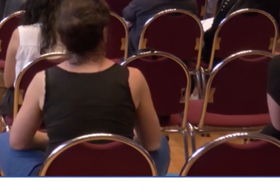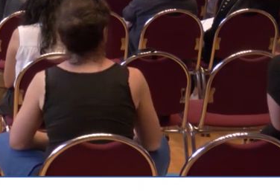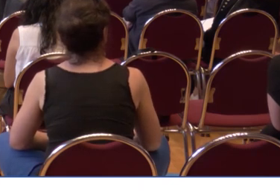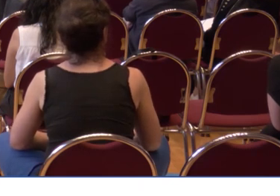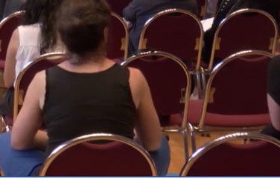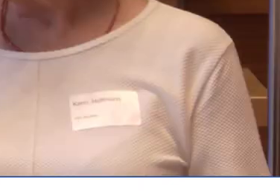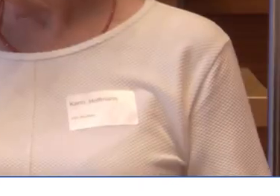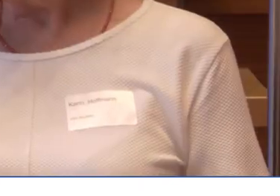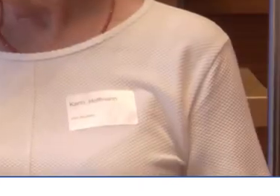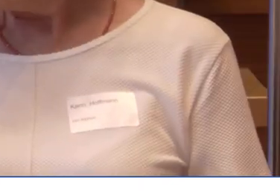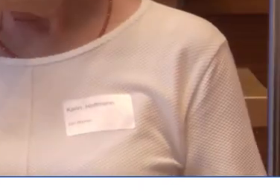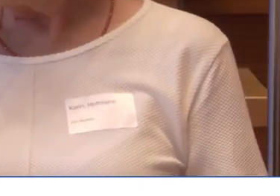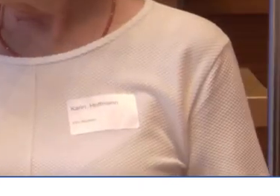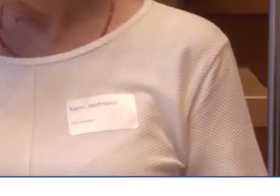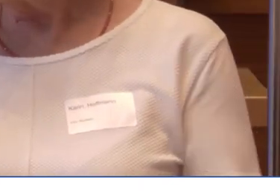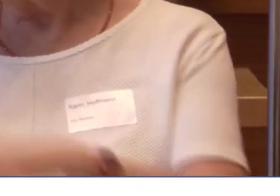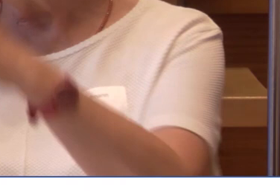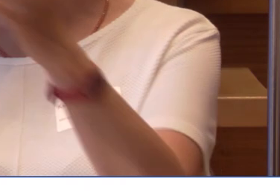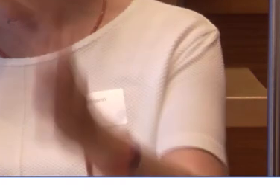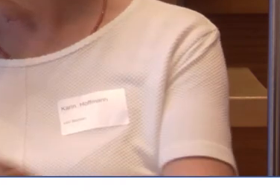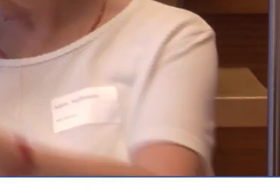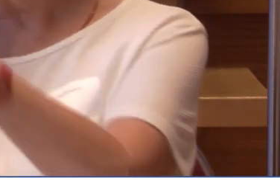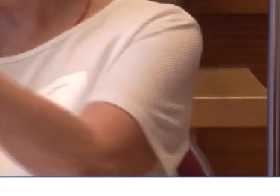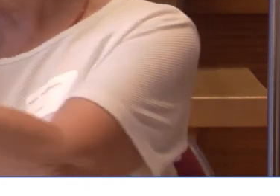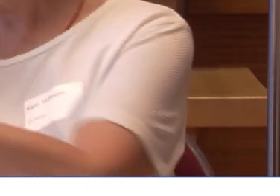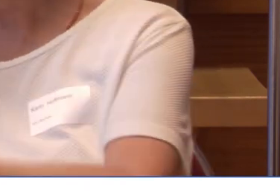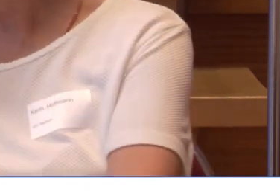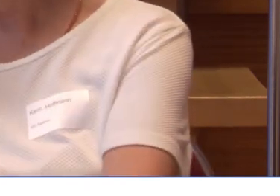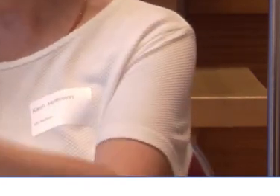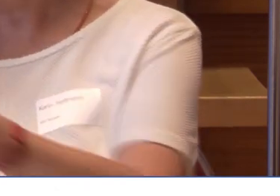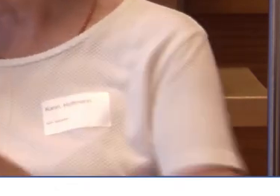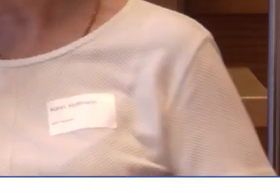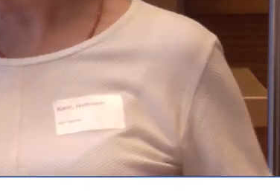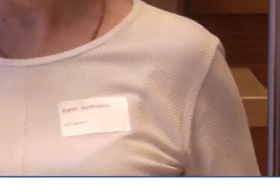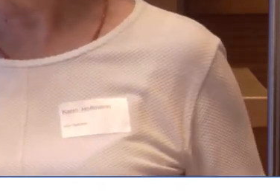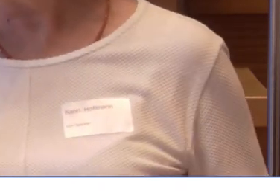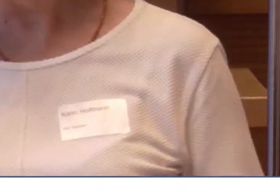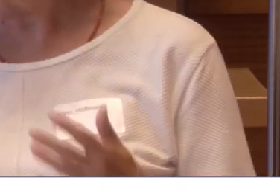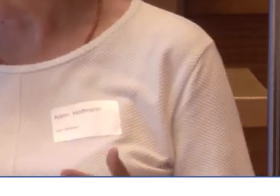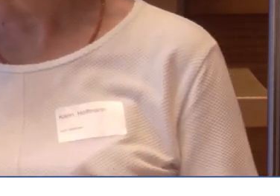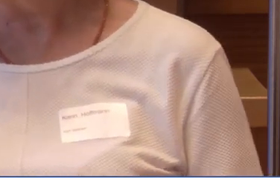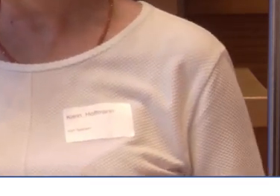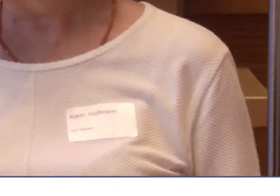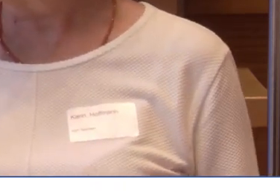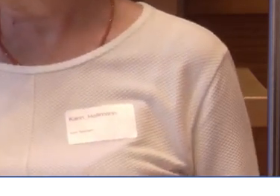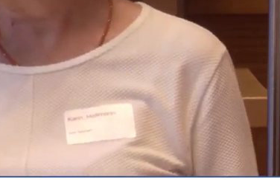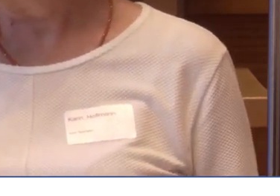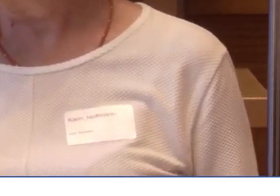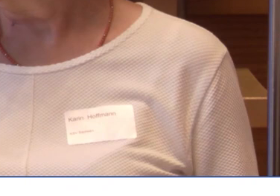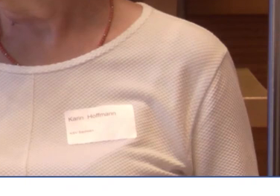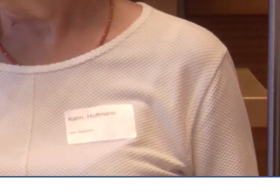ja ein Gespräch kann kein telefonisch mündlich persönlich sein also eine Beratung